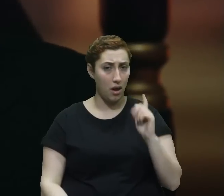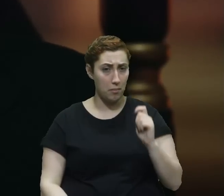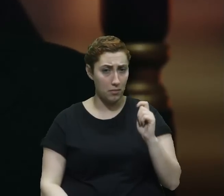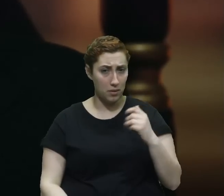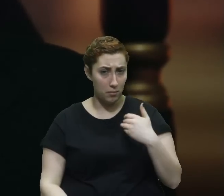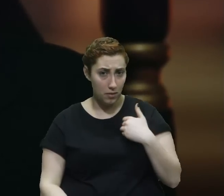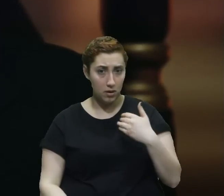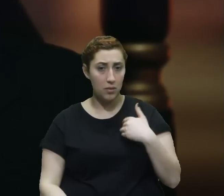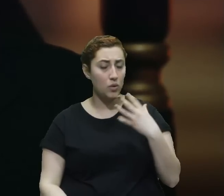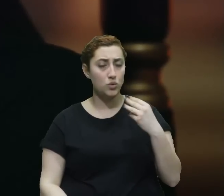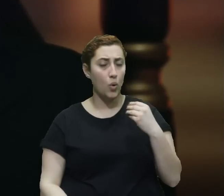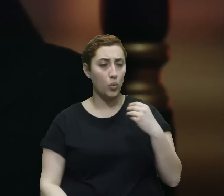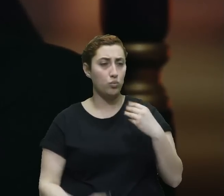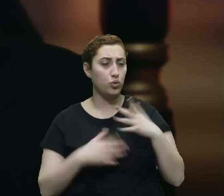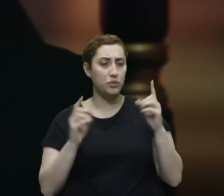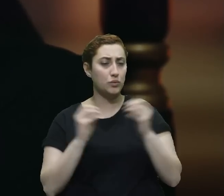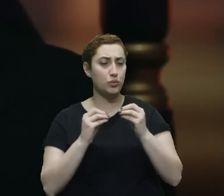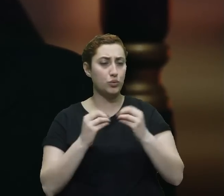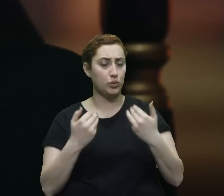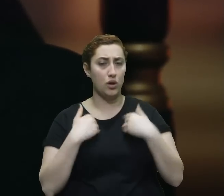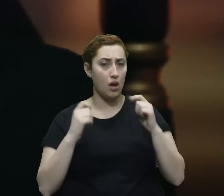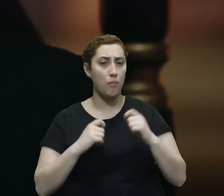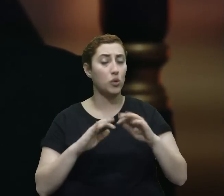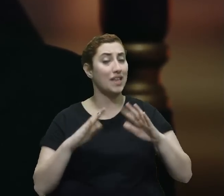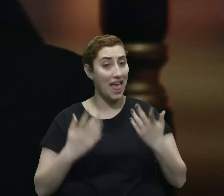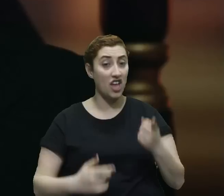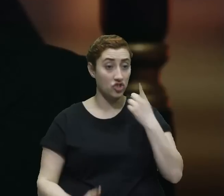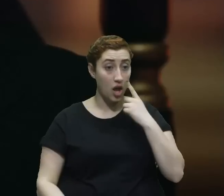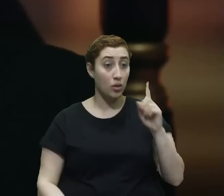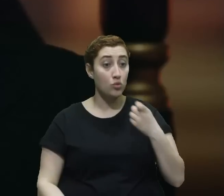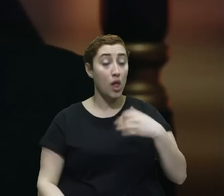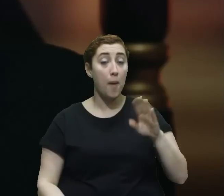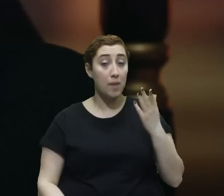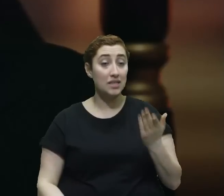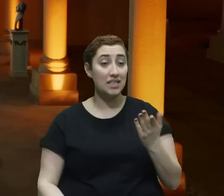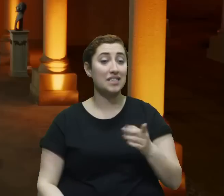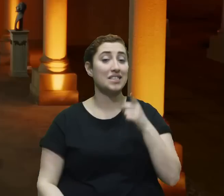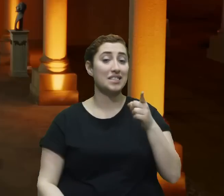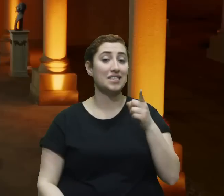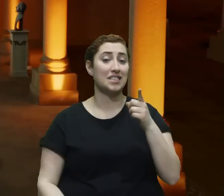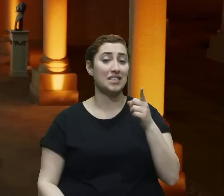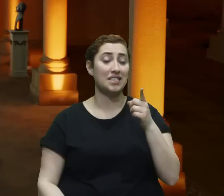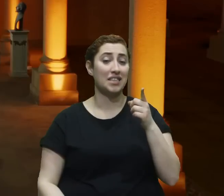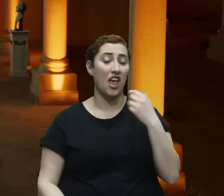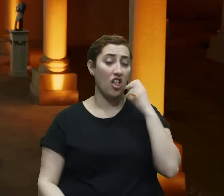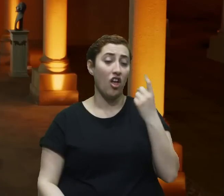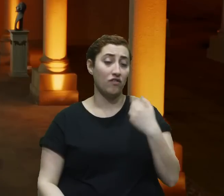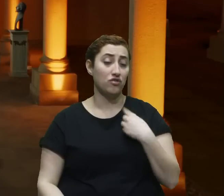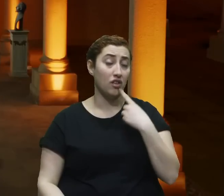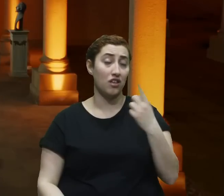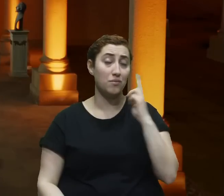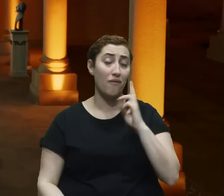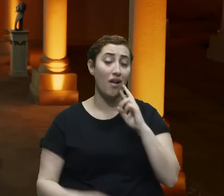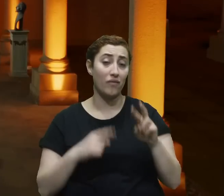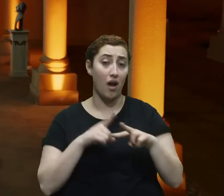İspiyonlamak mı? Beni çok ağır bir suçla itham ediyorsunuz. Eğer ispatlayamazsanız sizi müfteri ilan edeceğim